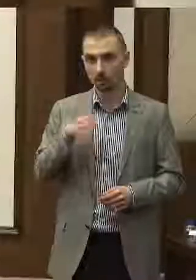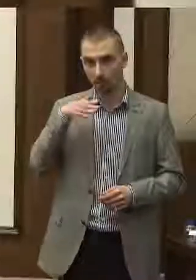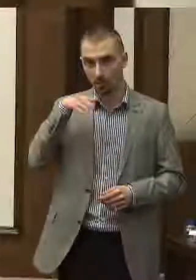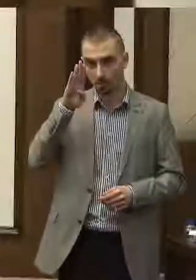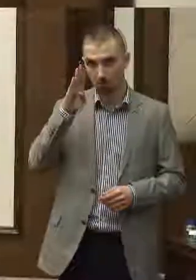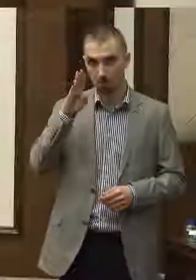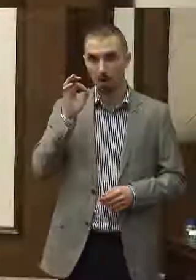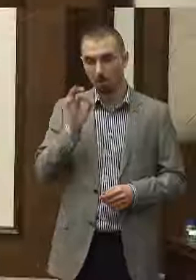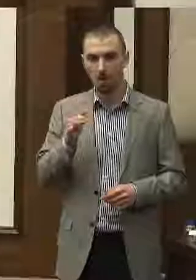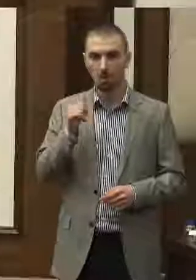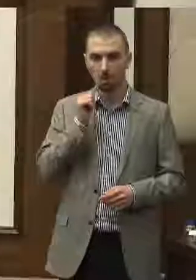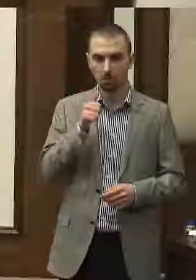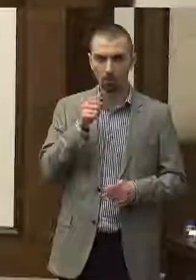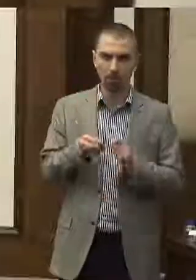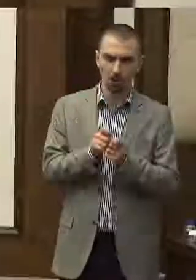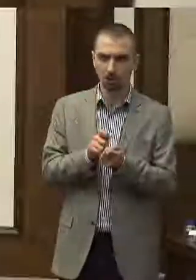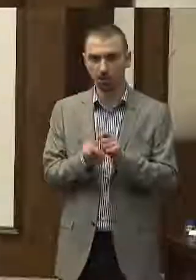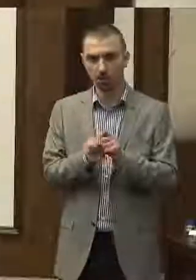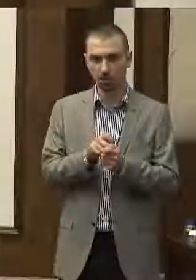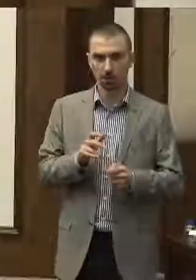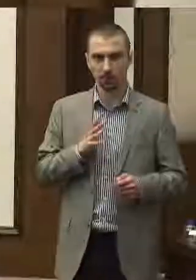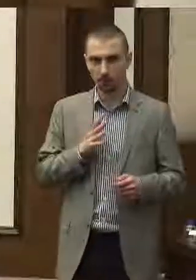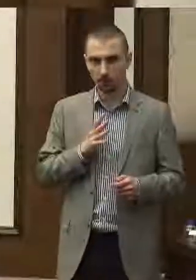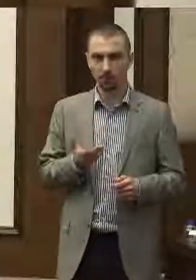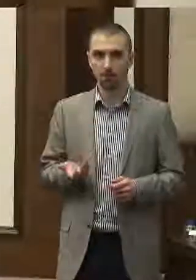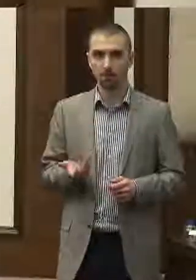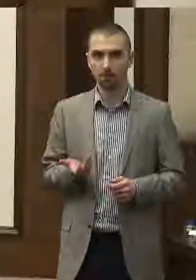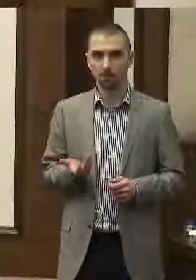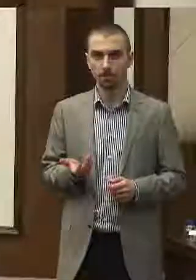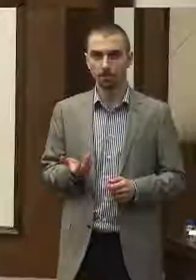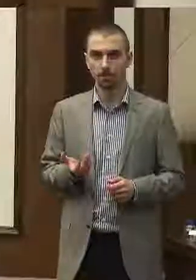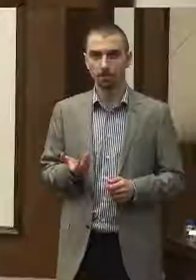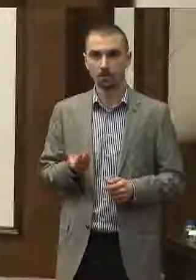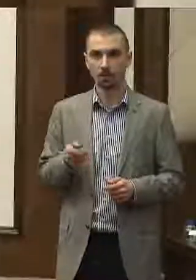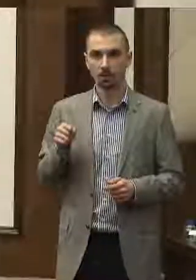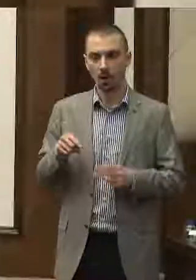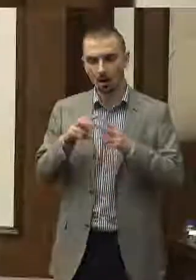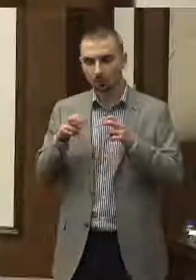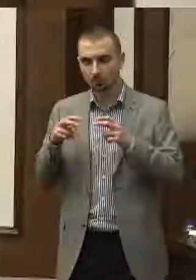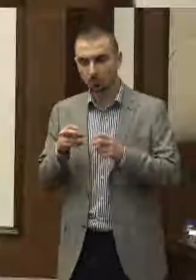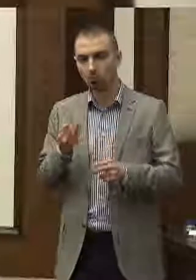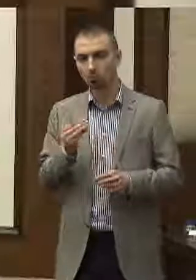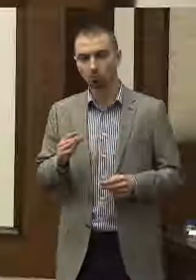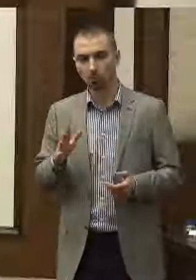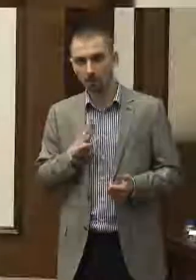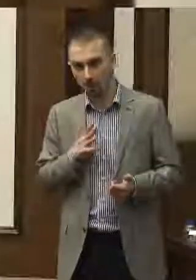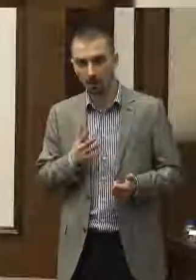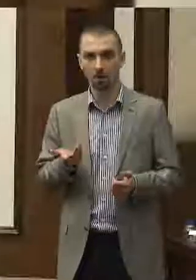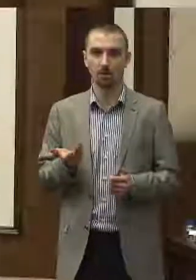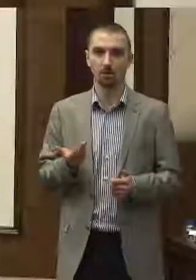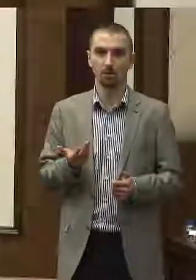gün gün değişiyor tabii. Tabii. Ayrıca bir sürü sivil toplum kuruluşu var. Bunların içerisinde çocuk